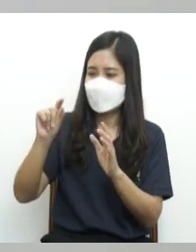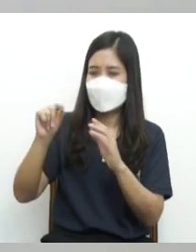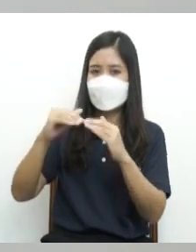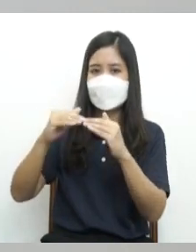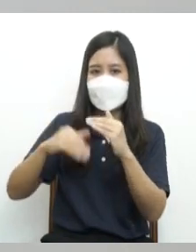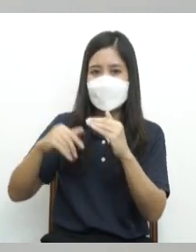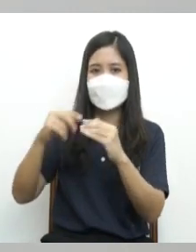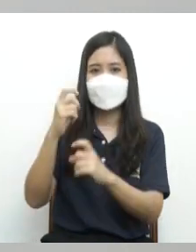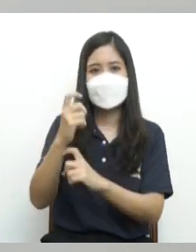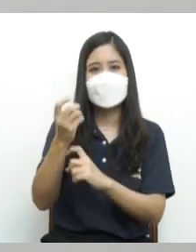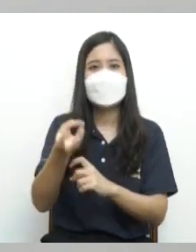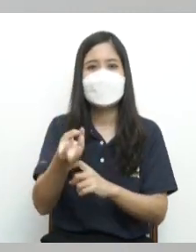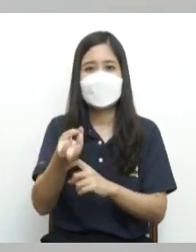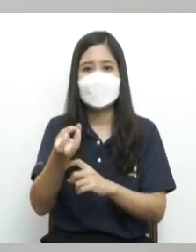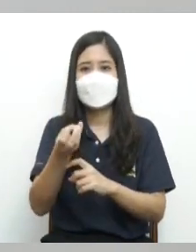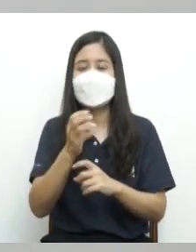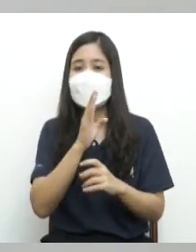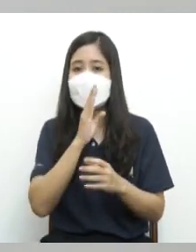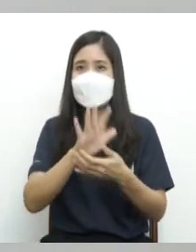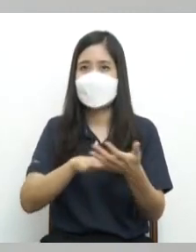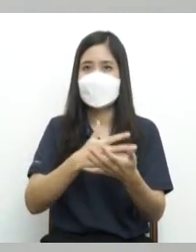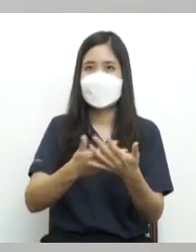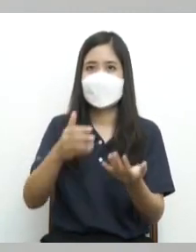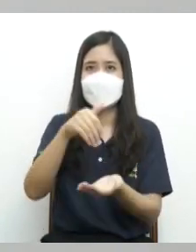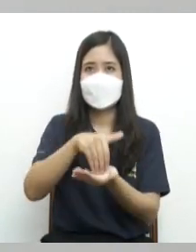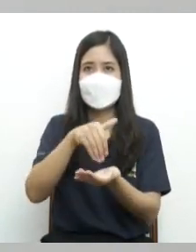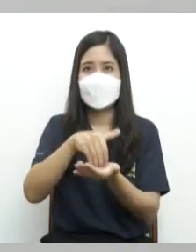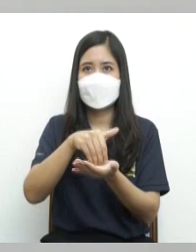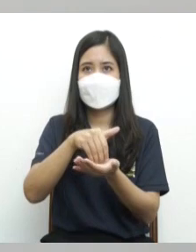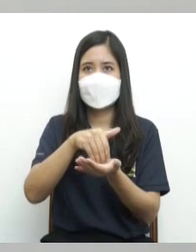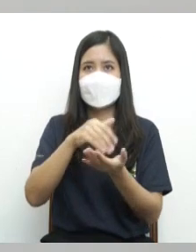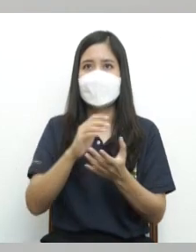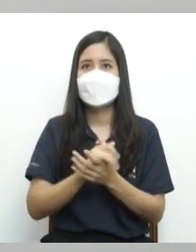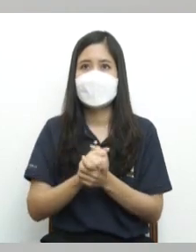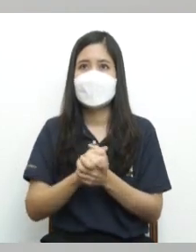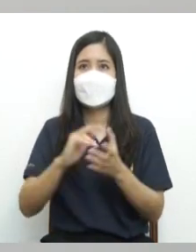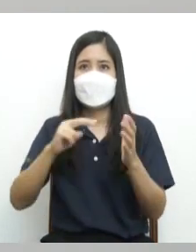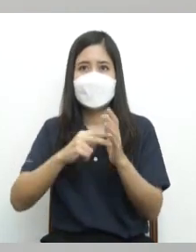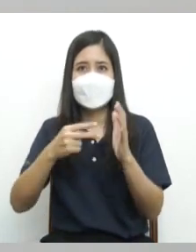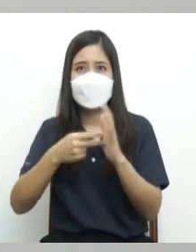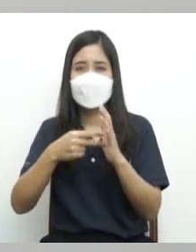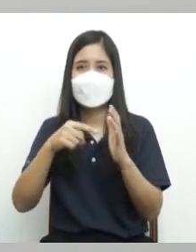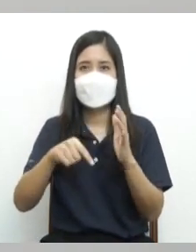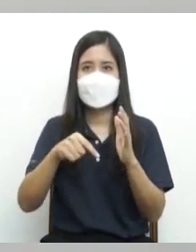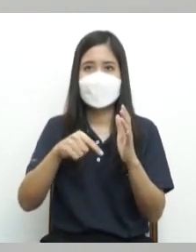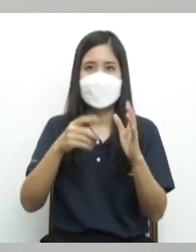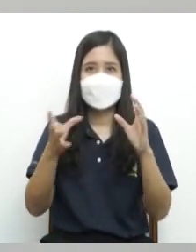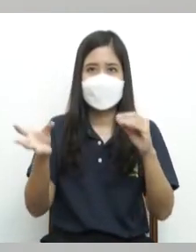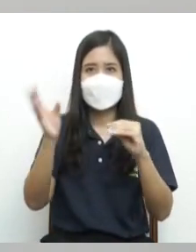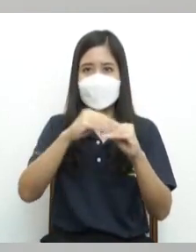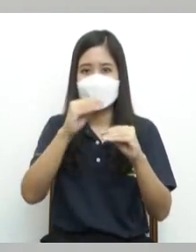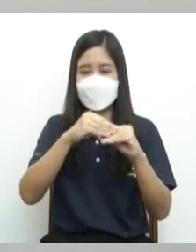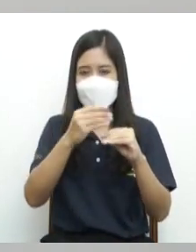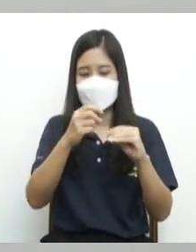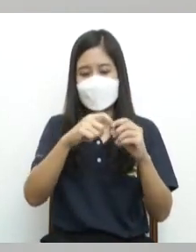ะเดียวกันแผนเดียวกันเนี่ยหาถึงเป็นแผนหลักเนี่ยถ้าท่านใกล้เกษียณยังอยู่แผนหลักอีกก็หมายความว่ามีหุ้นมากเกินไปสำหรับคนใกล้เกษียณละเพ